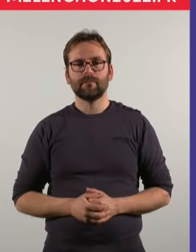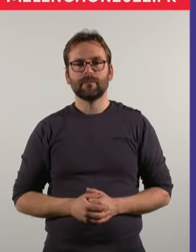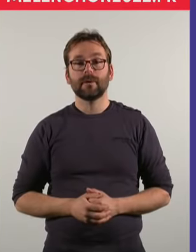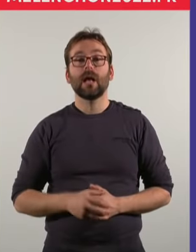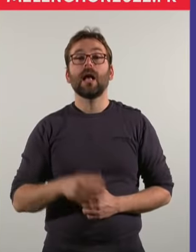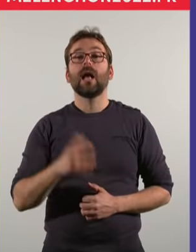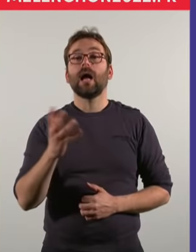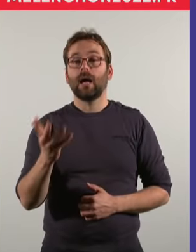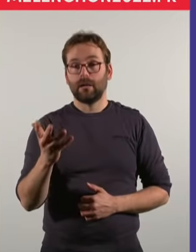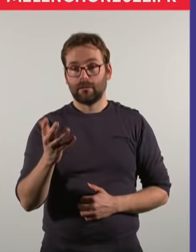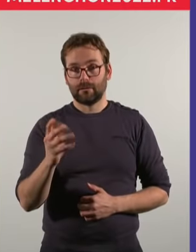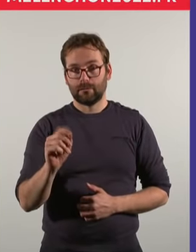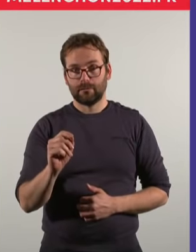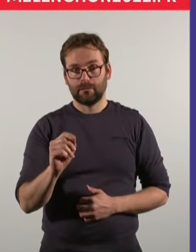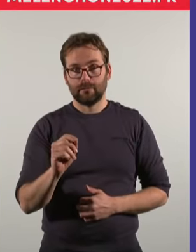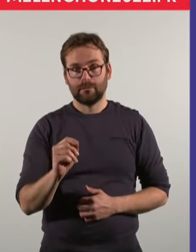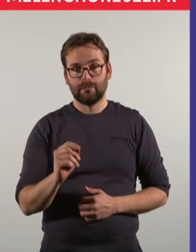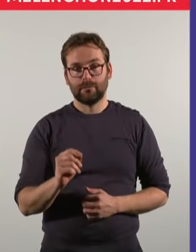Alors,